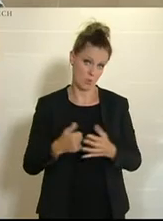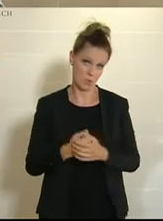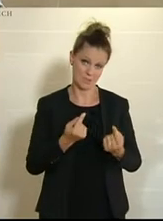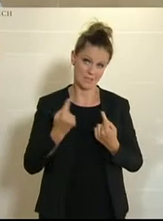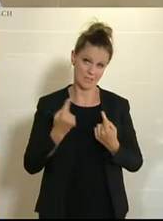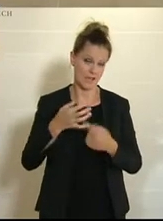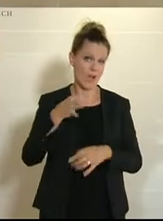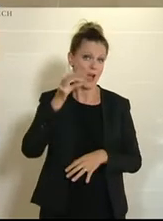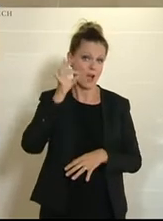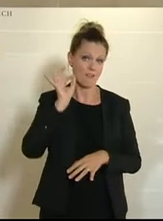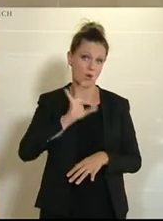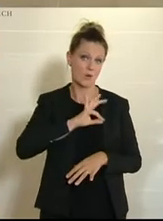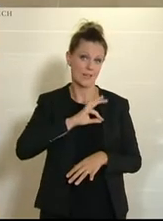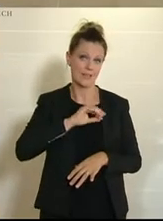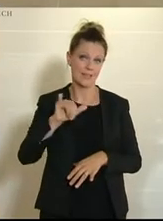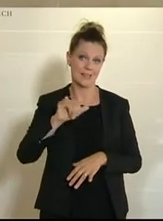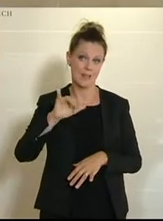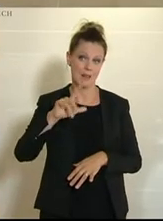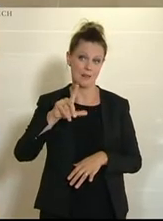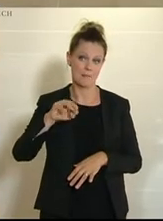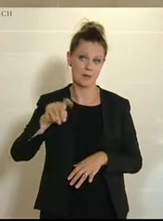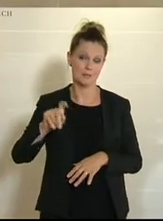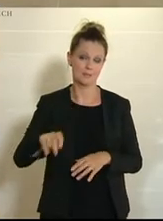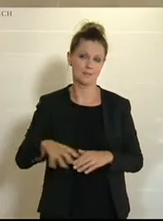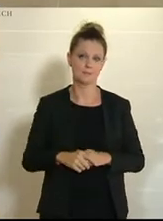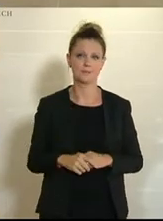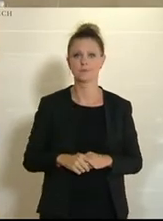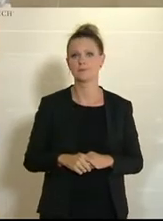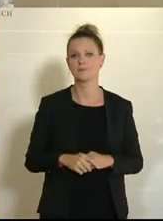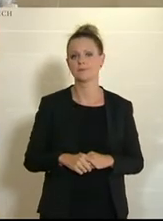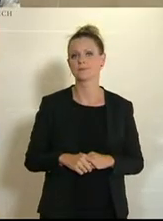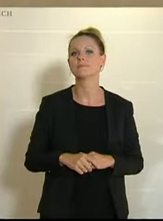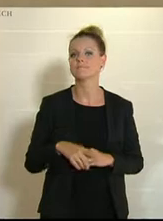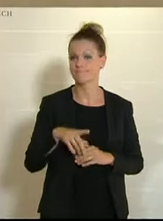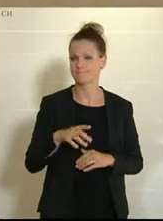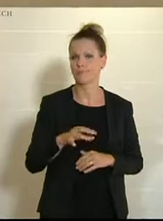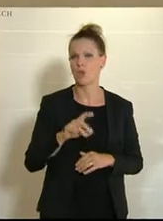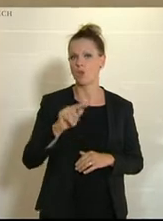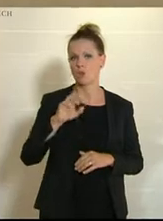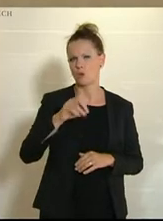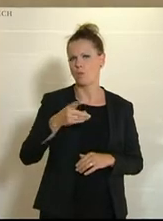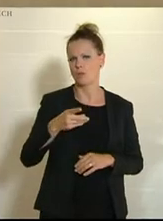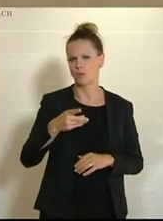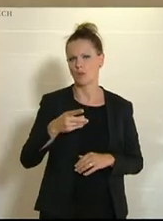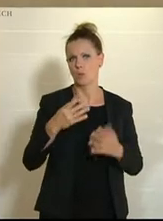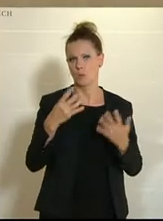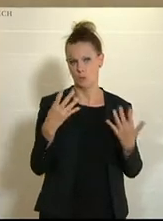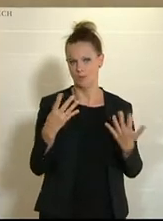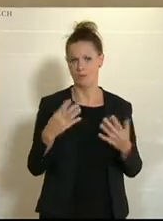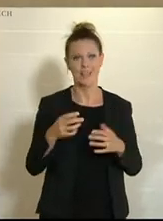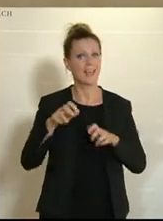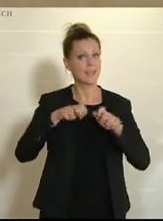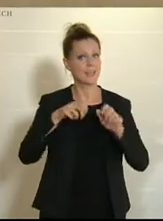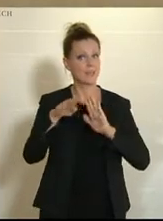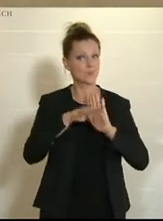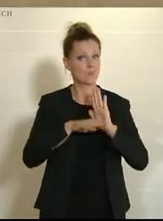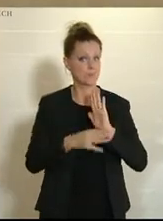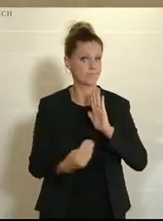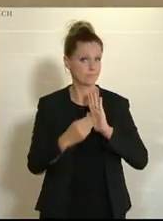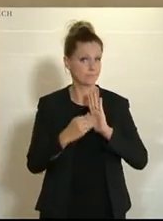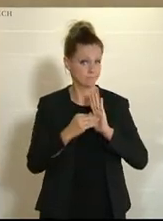Kollegin Yilmaz. So, aber zum Inhalt des Top 9. Wir haben im Regierungsprogramm vorgesehen, dass